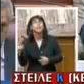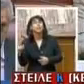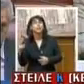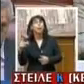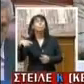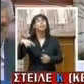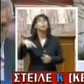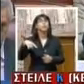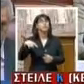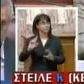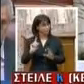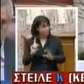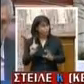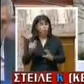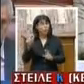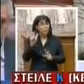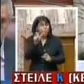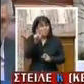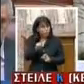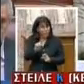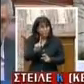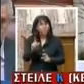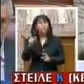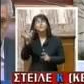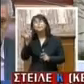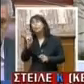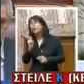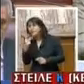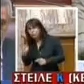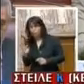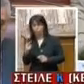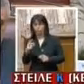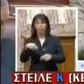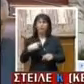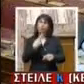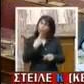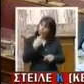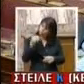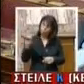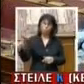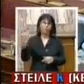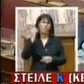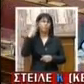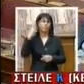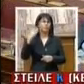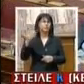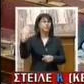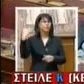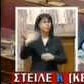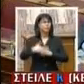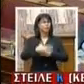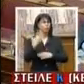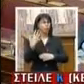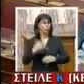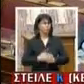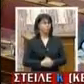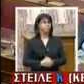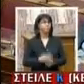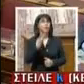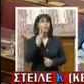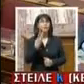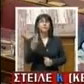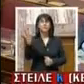Με το αποκρατικοποίησε το μεσοπρόθεσμο πρόγραμμα, τα ξεπερνάει. Να σας θυμίσω όμως ότι κάποτε ήσασταν Πασόκ, κύριε Πρωθυπουργέ. 3 χρόνια